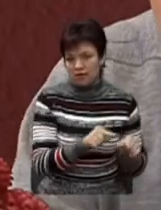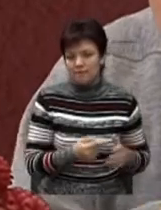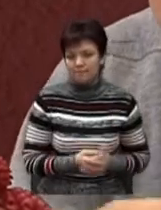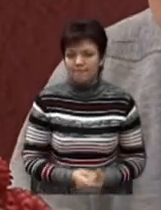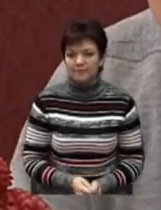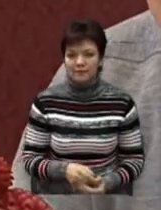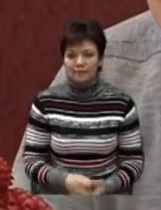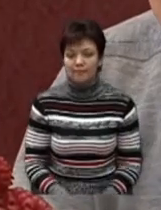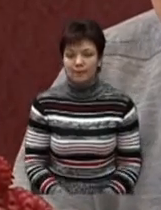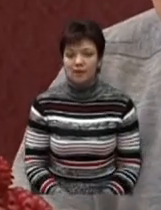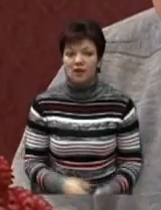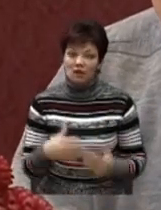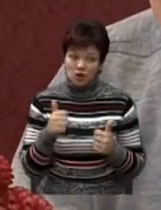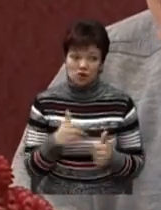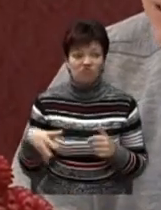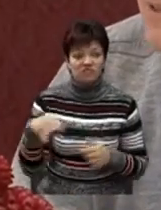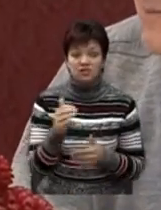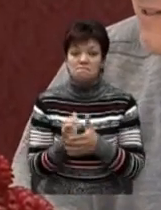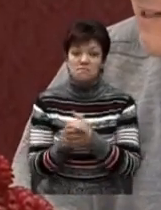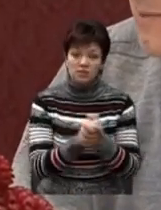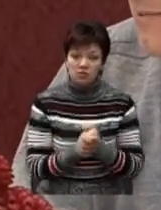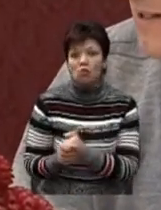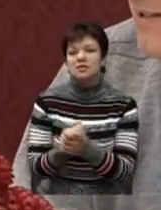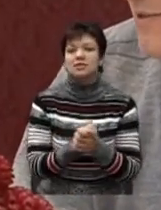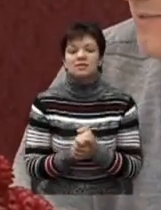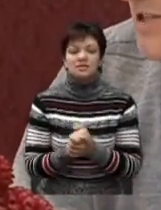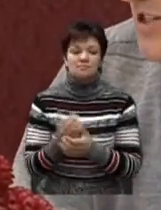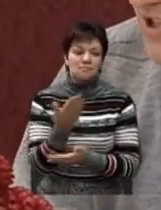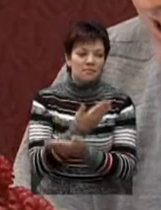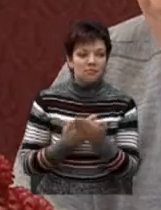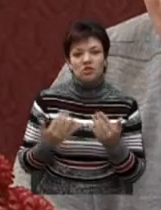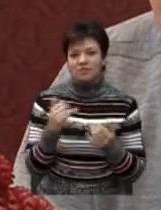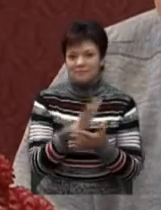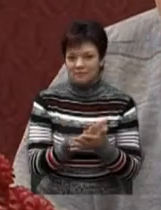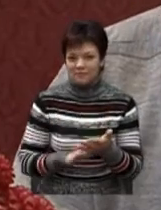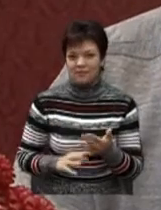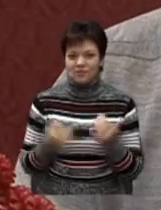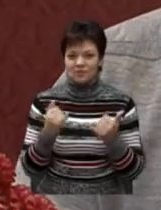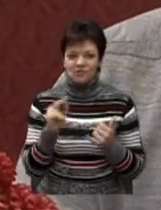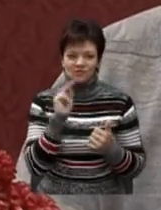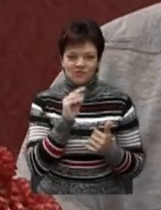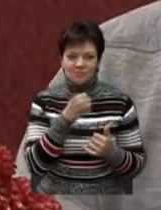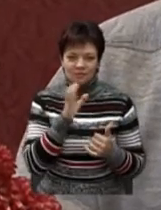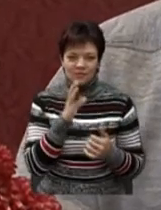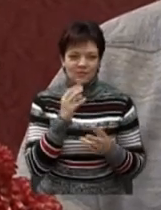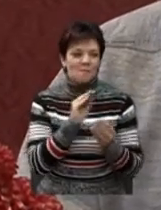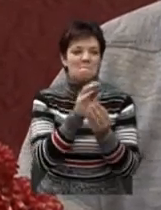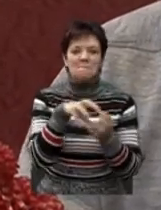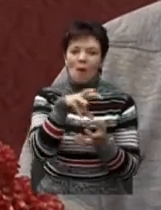все познакомились, мы договорились собраться и поговорить за столом, за чашкой чая, а нам еще тут и пирожные